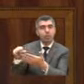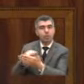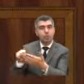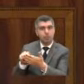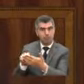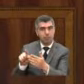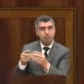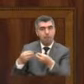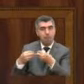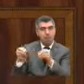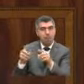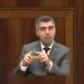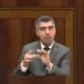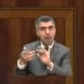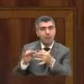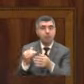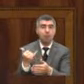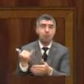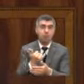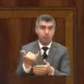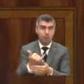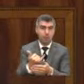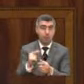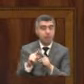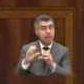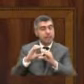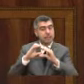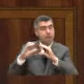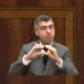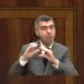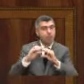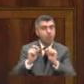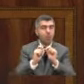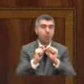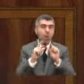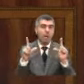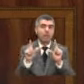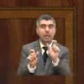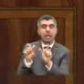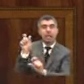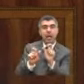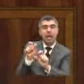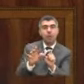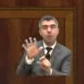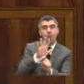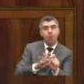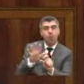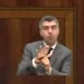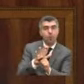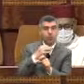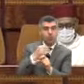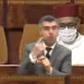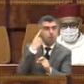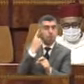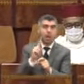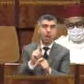من التجارة في ظروف الجائحة. سيد الوزير، نريد منكم أن تتواصلوا أكثر وتوضحوا هذه الأمور للمواطنين. المواطن ليس له علم بما